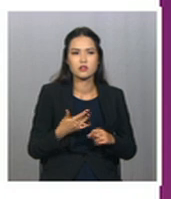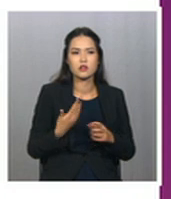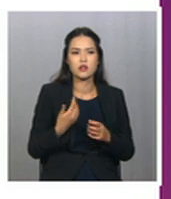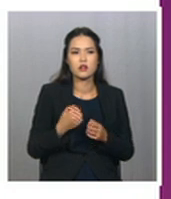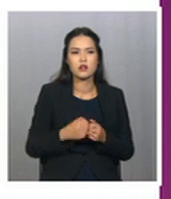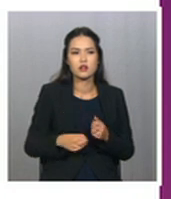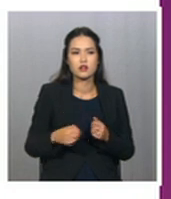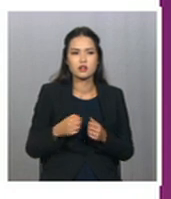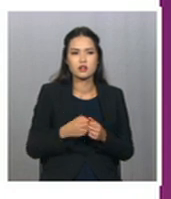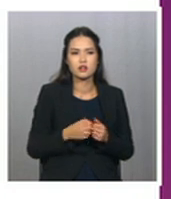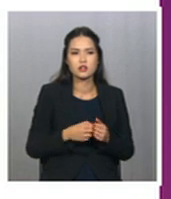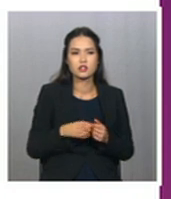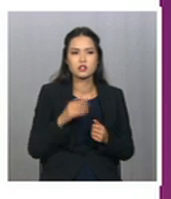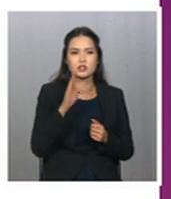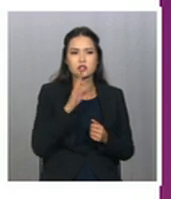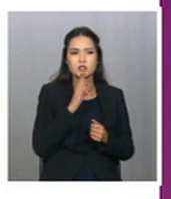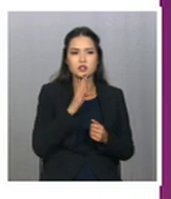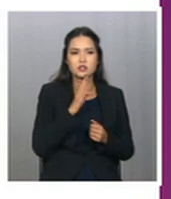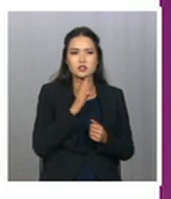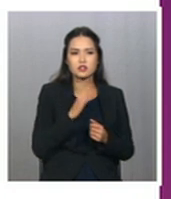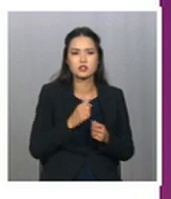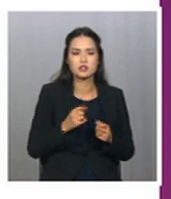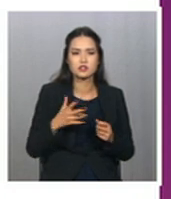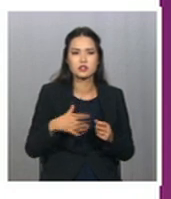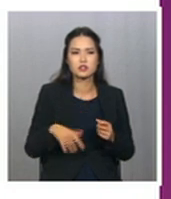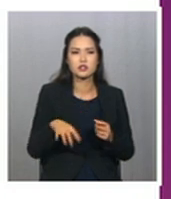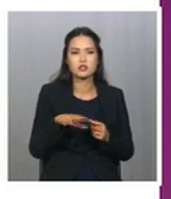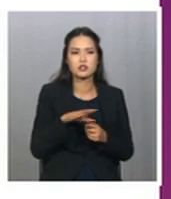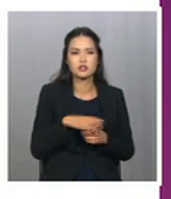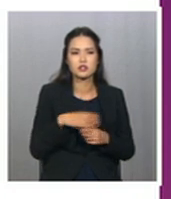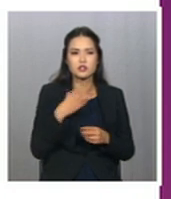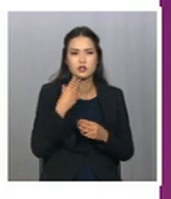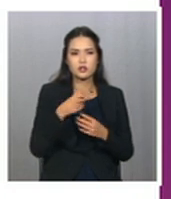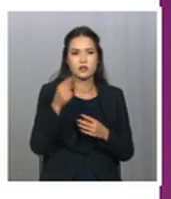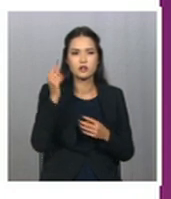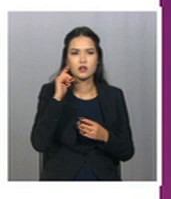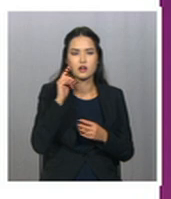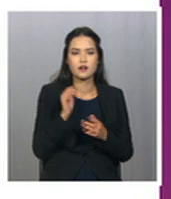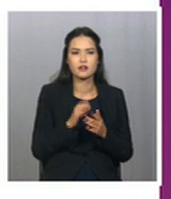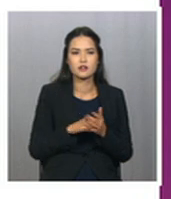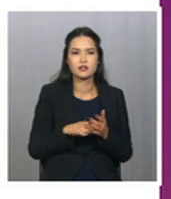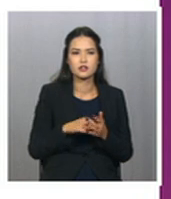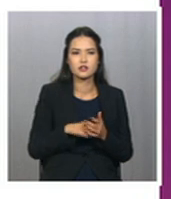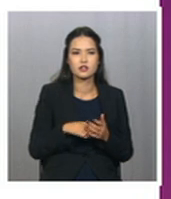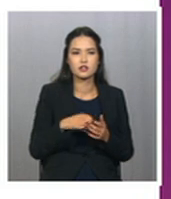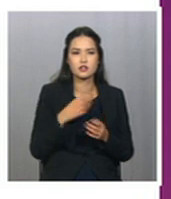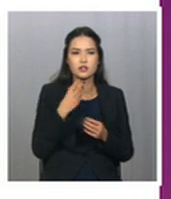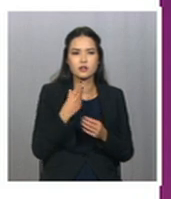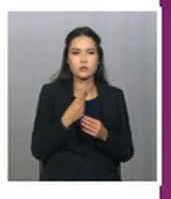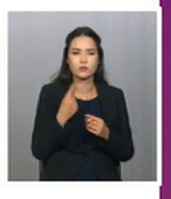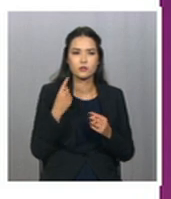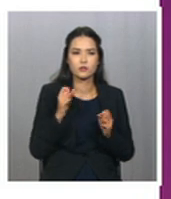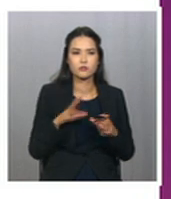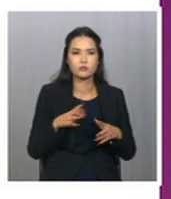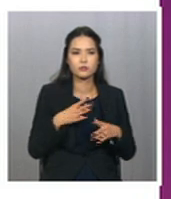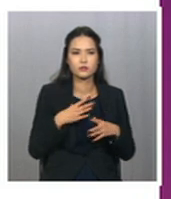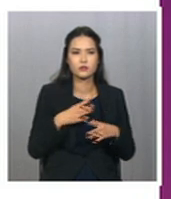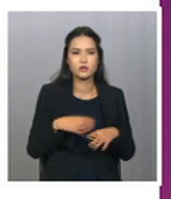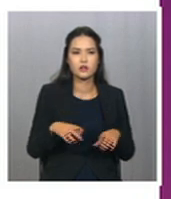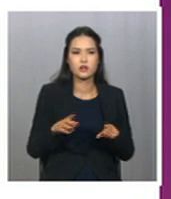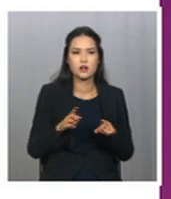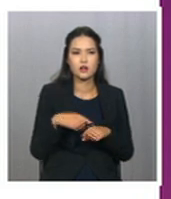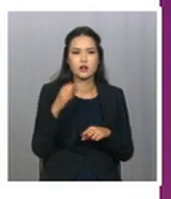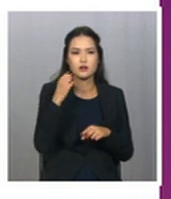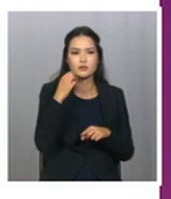жеткен қыздың дәл осылай асығыс аттанып кетуінің себебі не болуы мүмкін? Мәскеуге